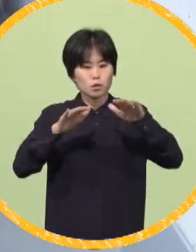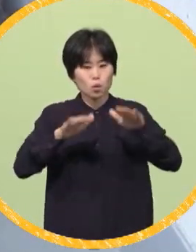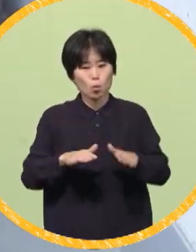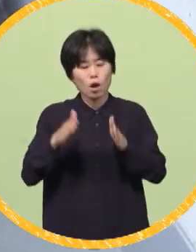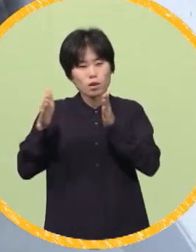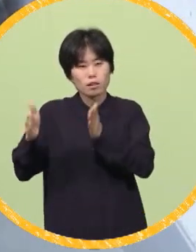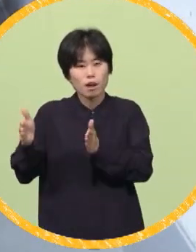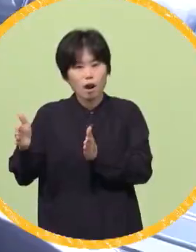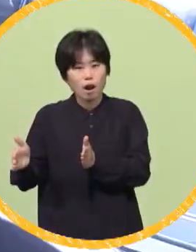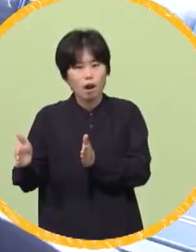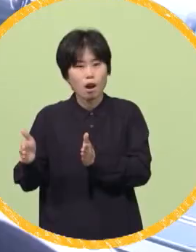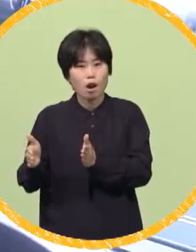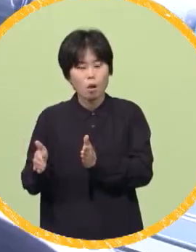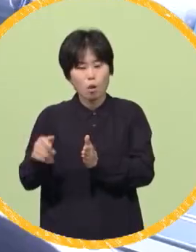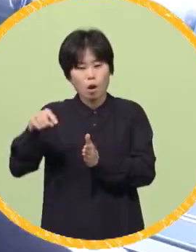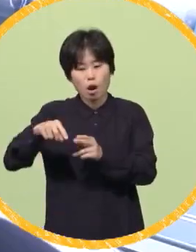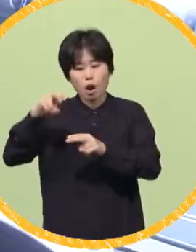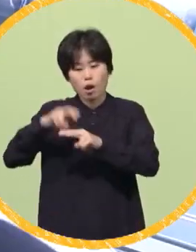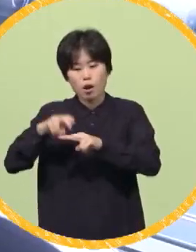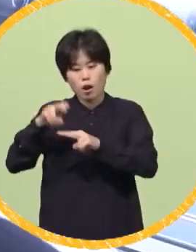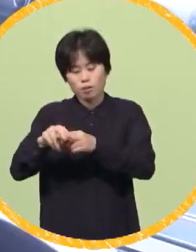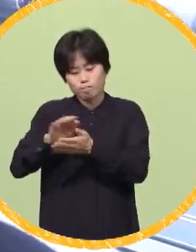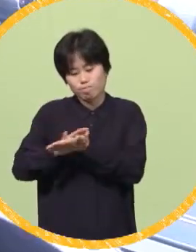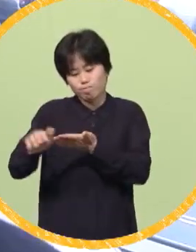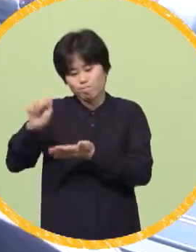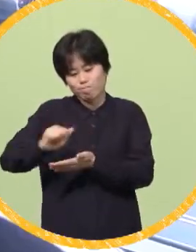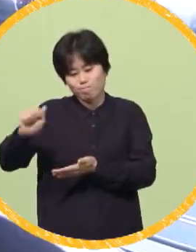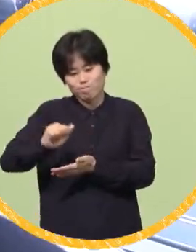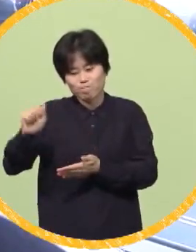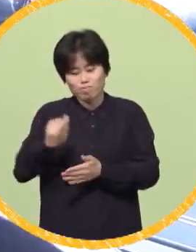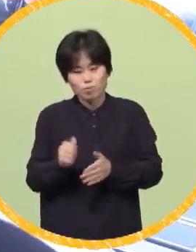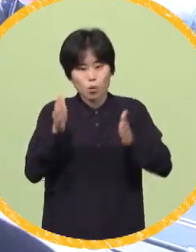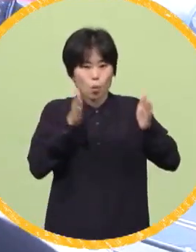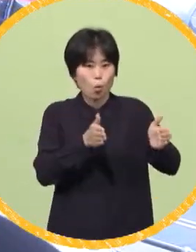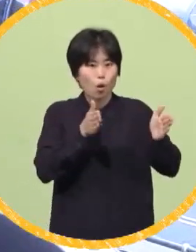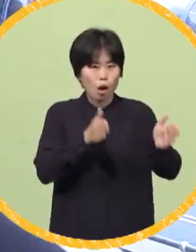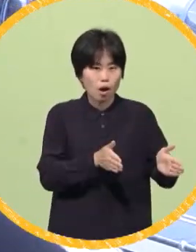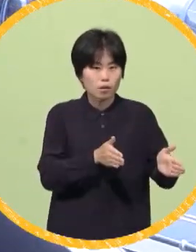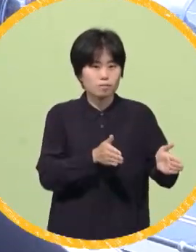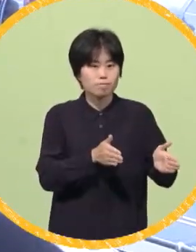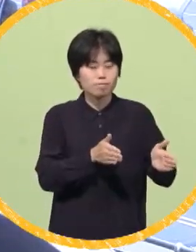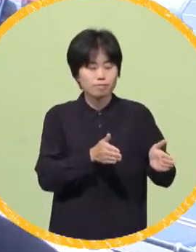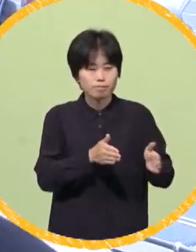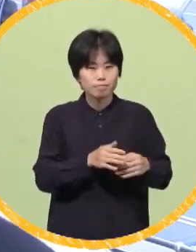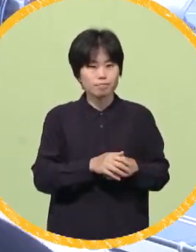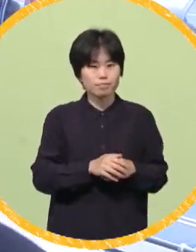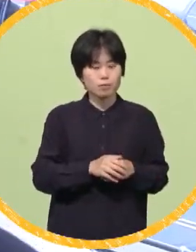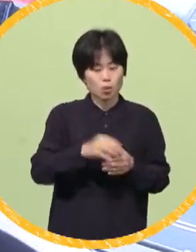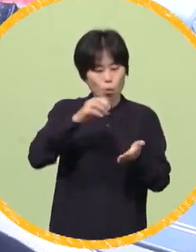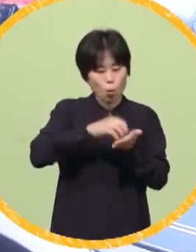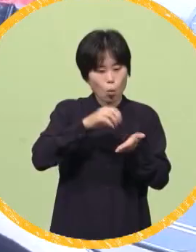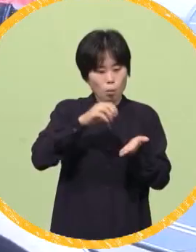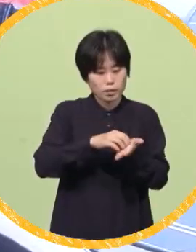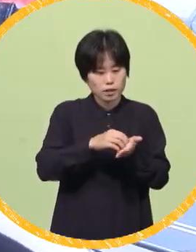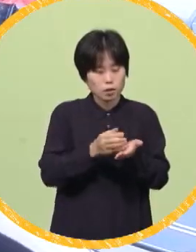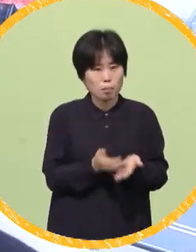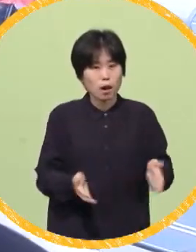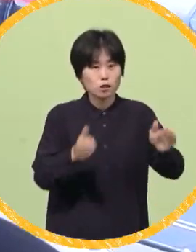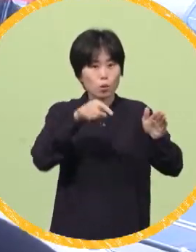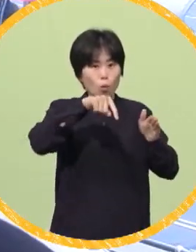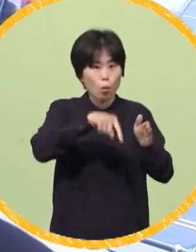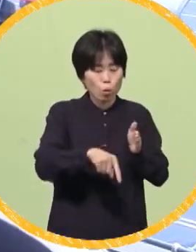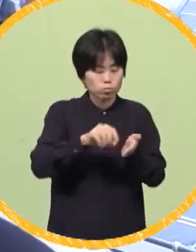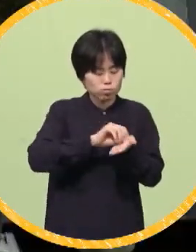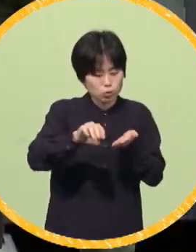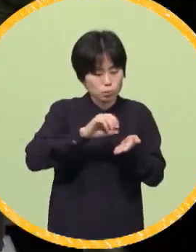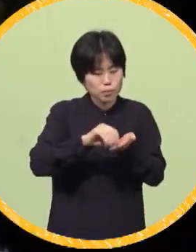半はスタジアムの座席拭きで、後半お客様が入られてからは、ゴミステーションという、ゴミ捨て場